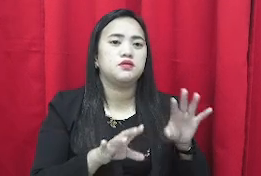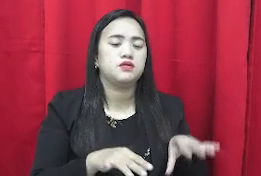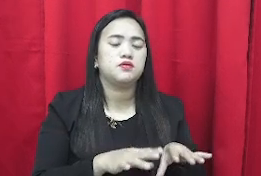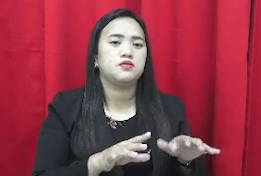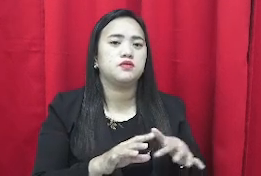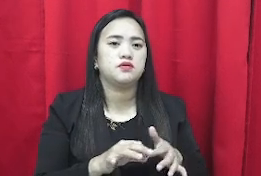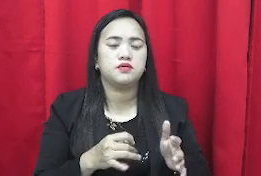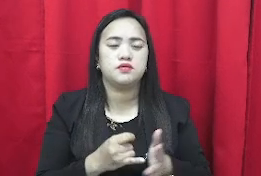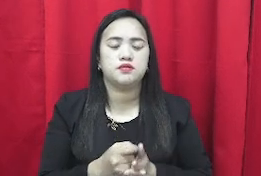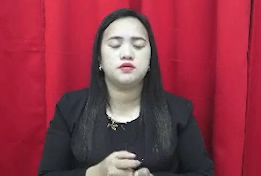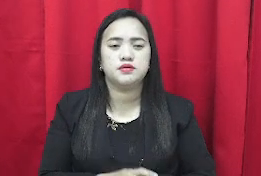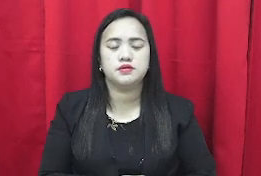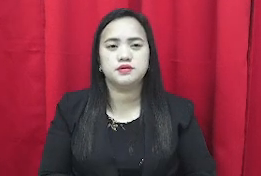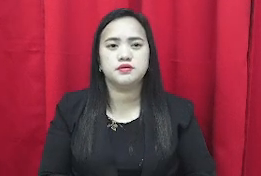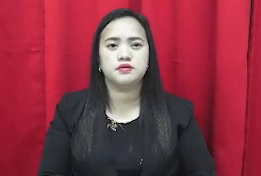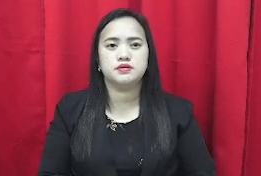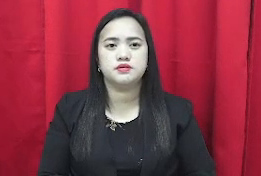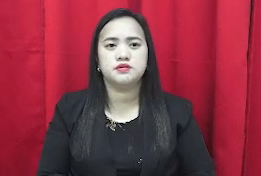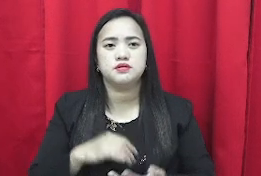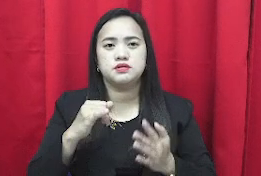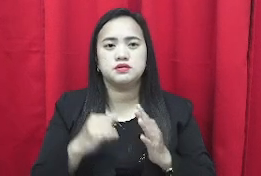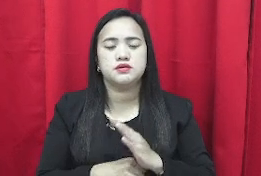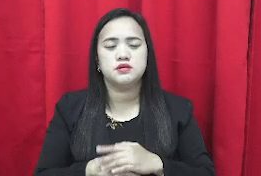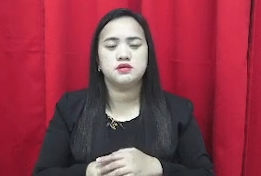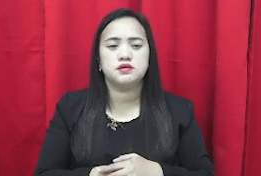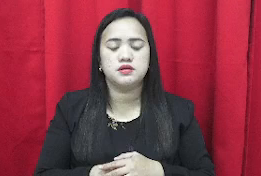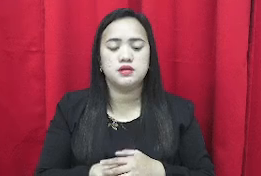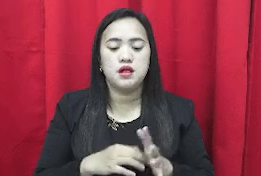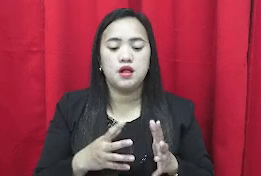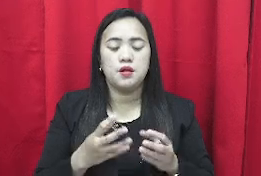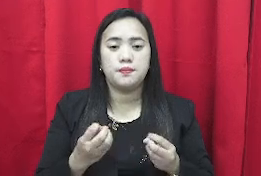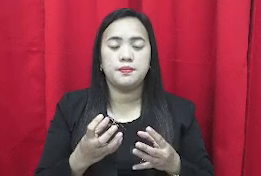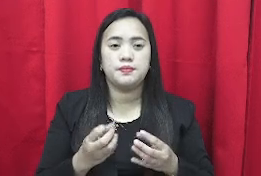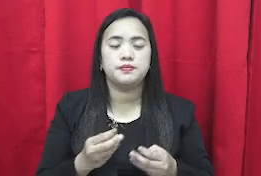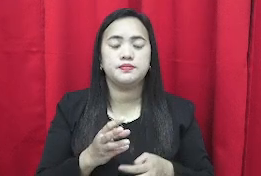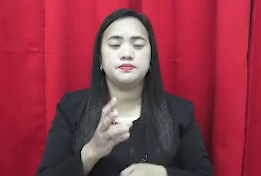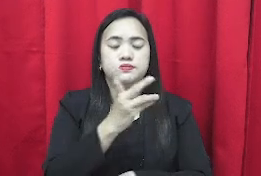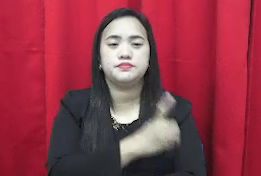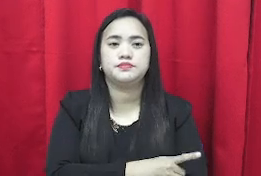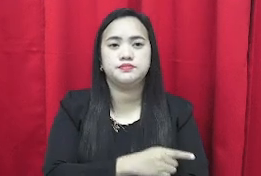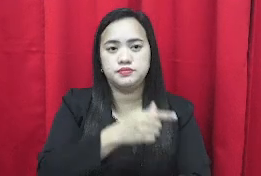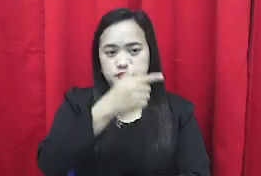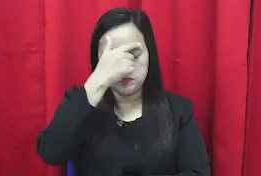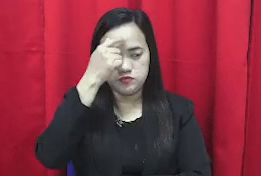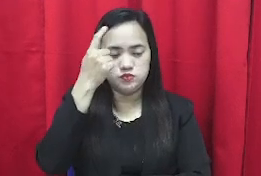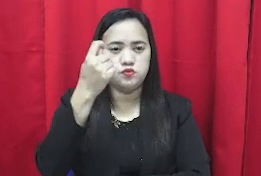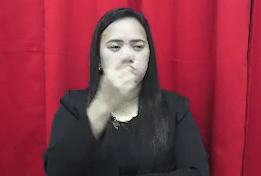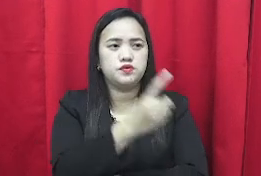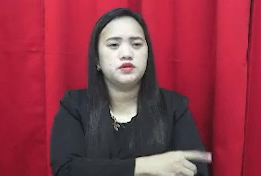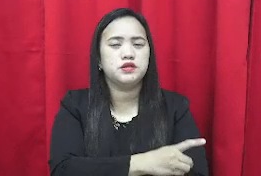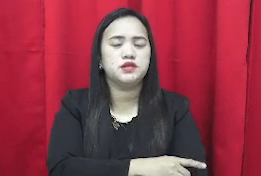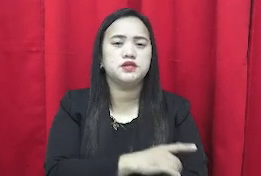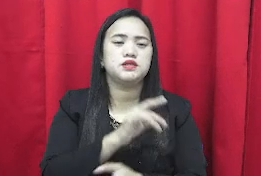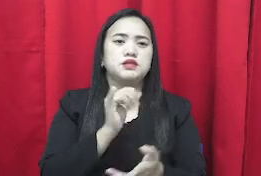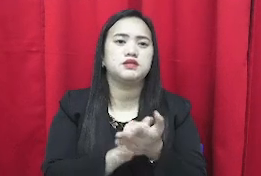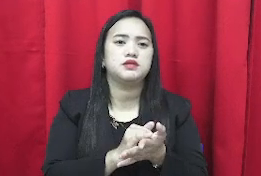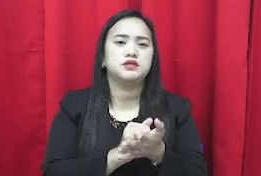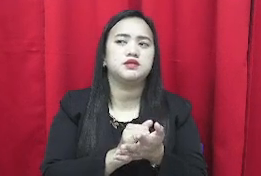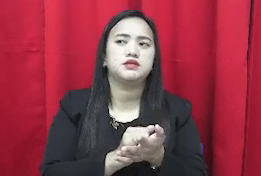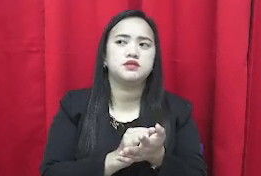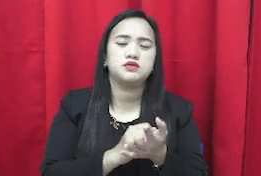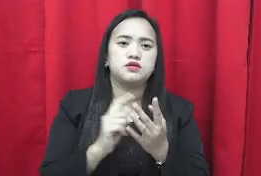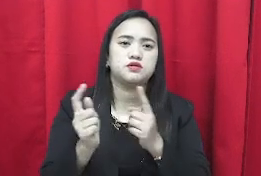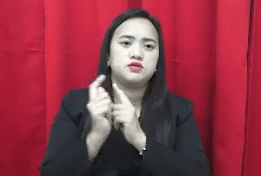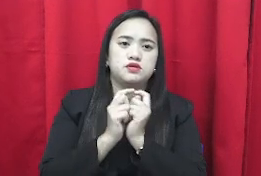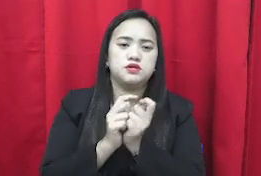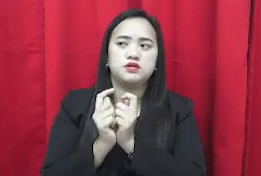kahit ah ah ilang araw lang kasi yung yung mga araw na kanilang ah isasama sa